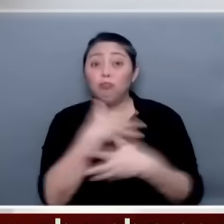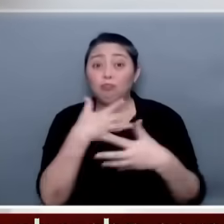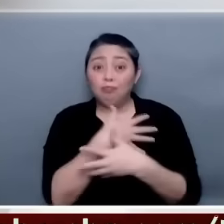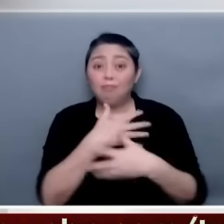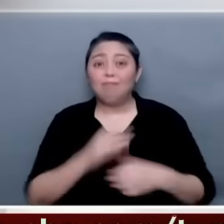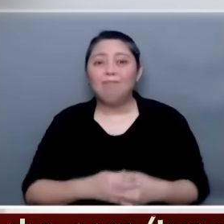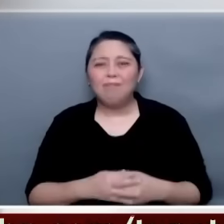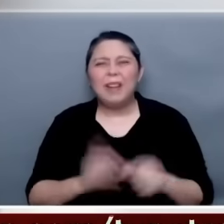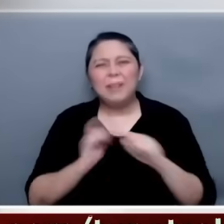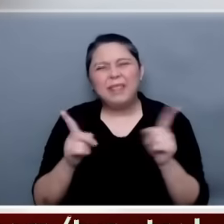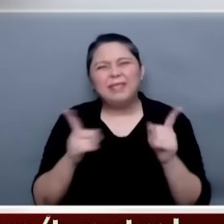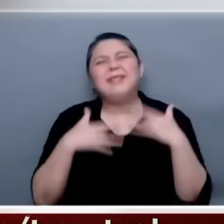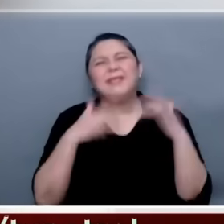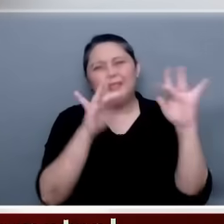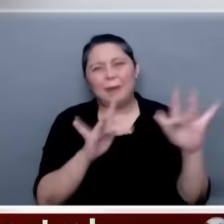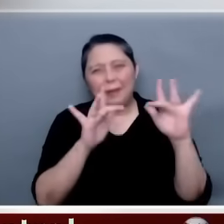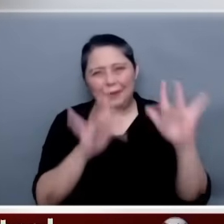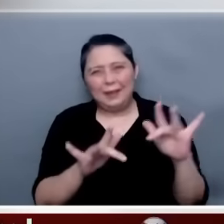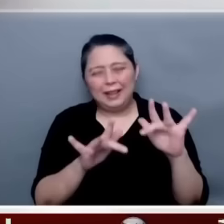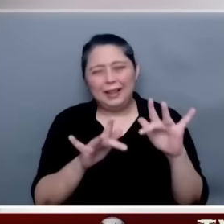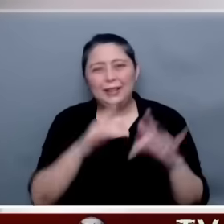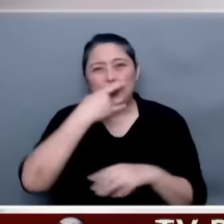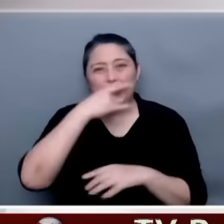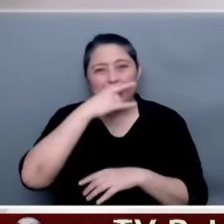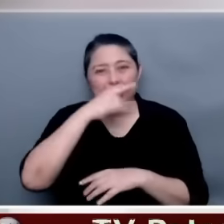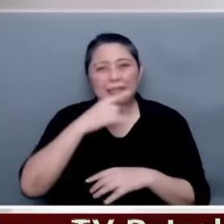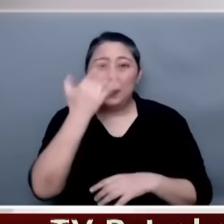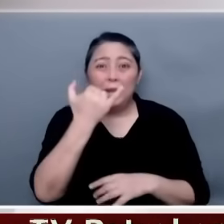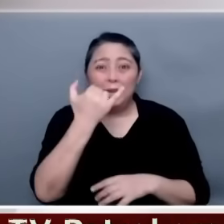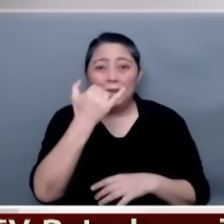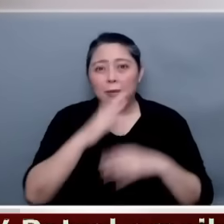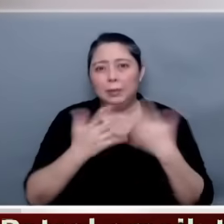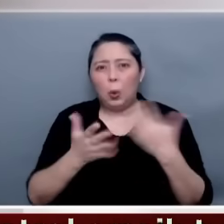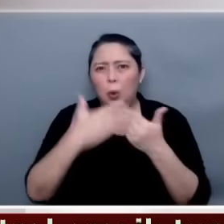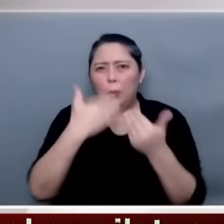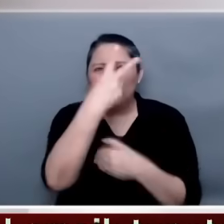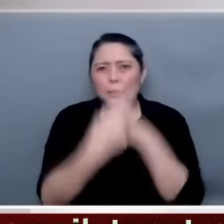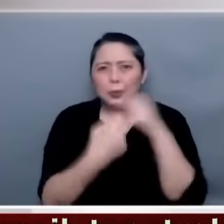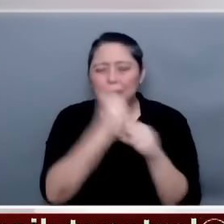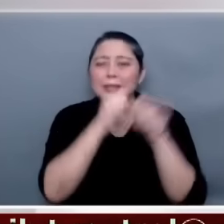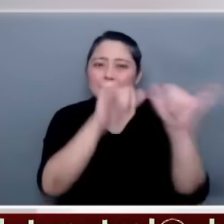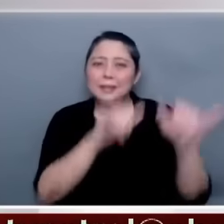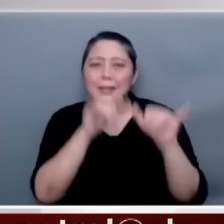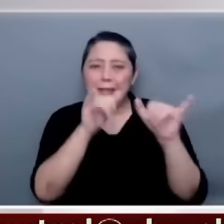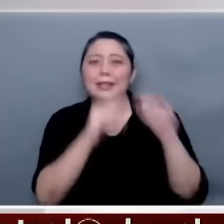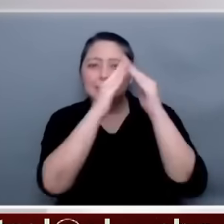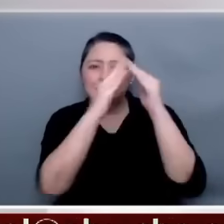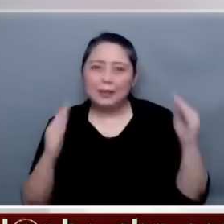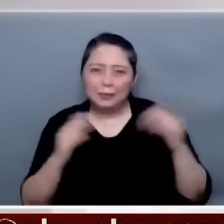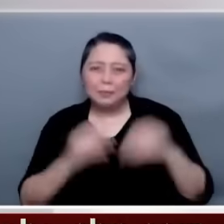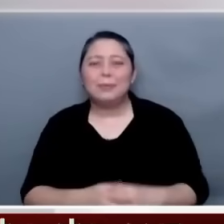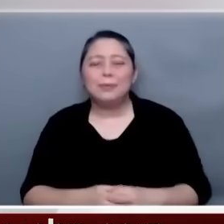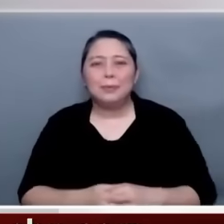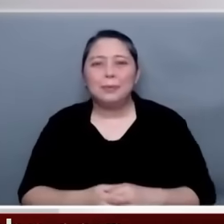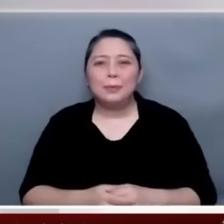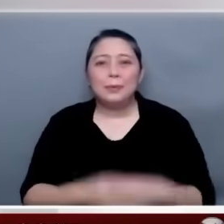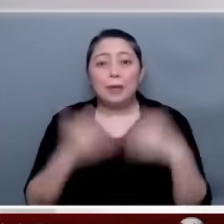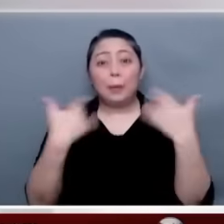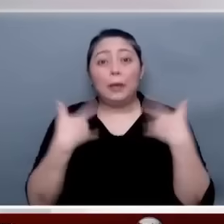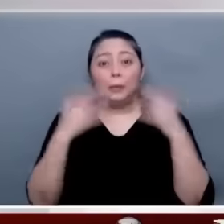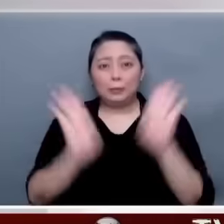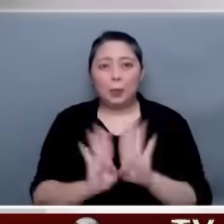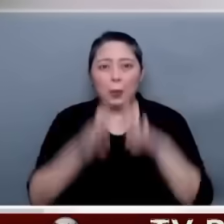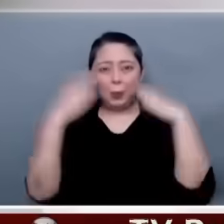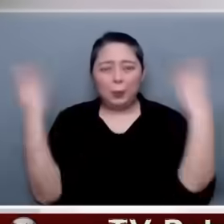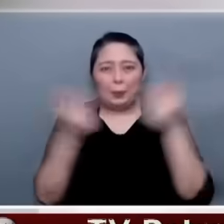lang. So kahit pa paano kung napagbibigyan, hindi na grab na lang. Sa open area na bahagi ng